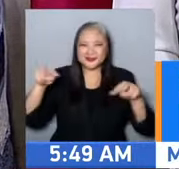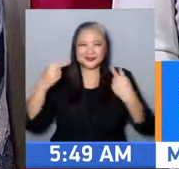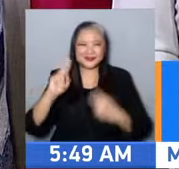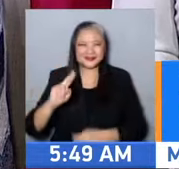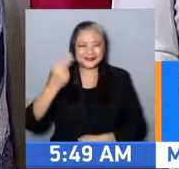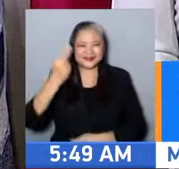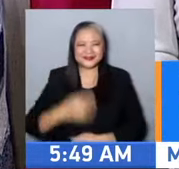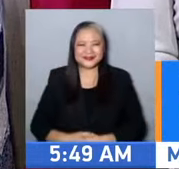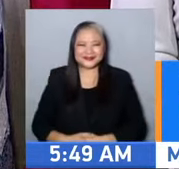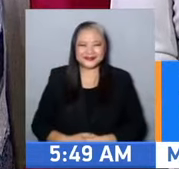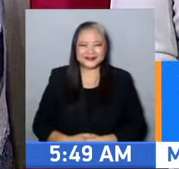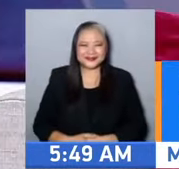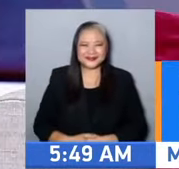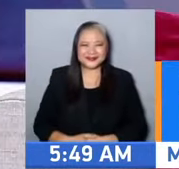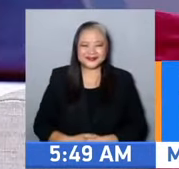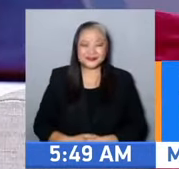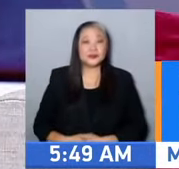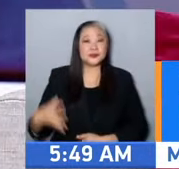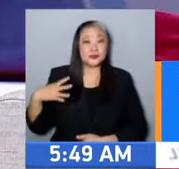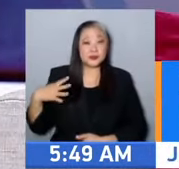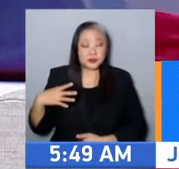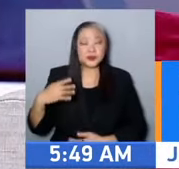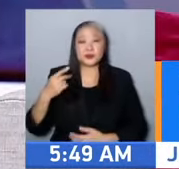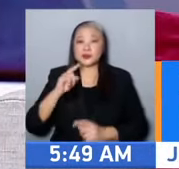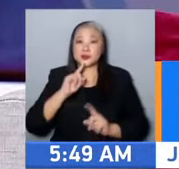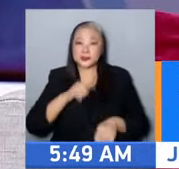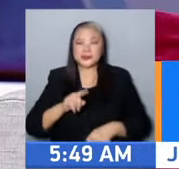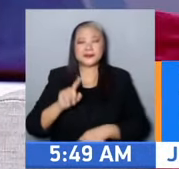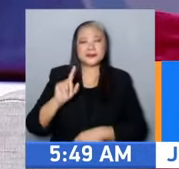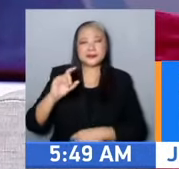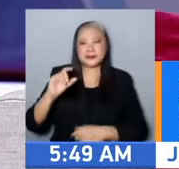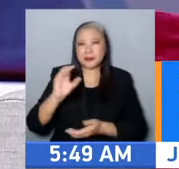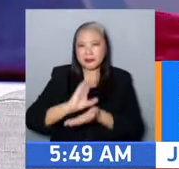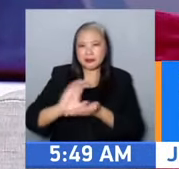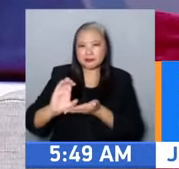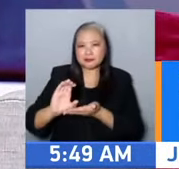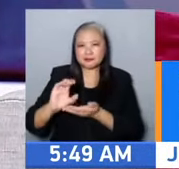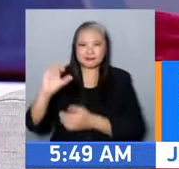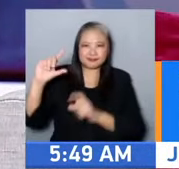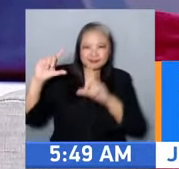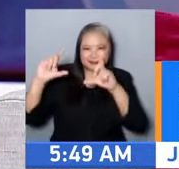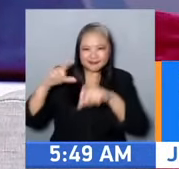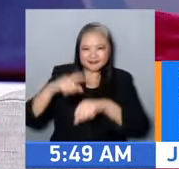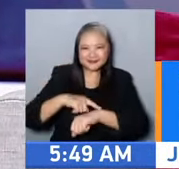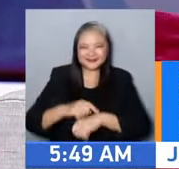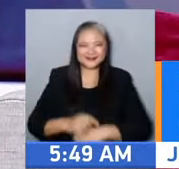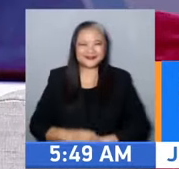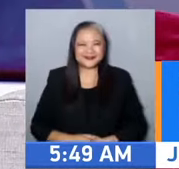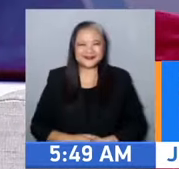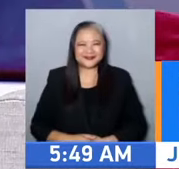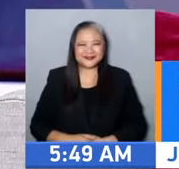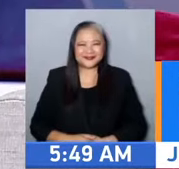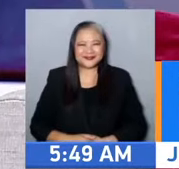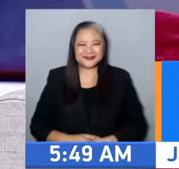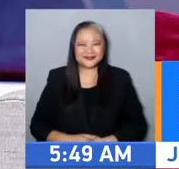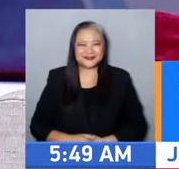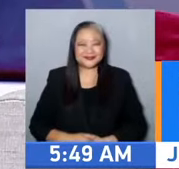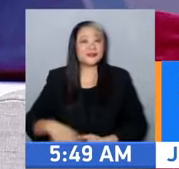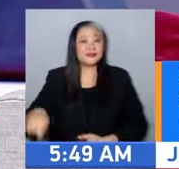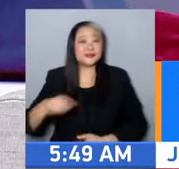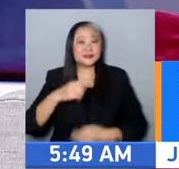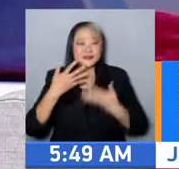ang cash selfie time natin. Yon, gaya nito. Sabay tayo sa mga ngiti nila, UH